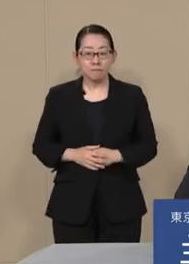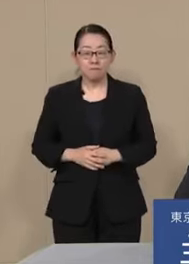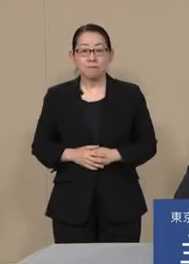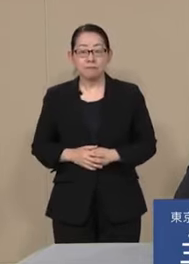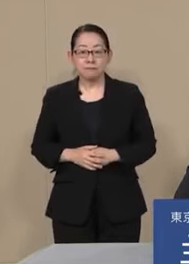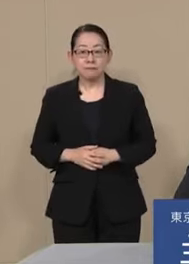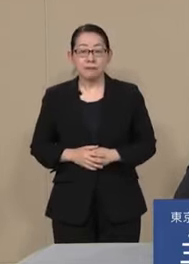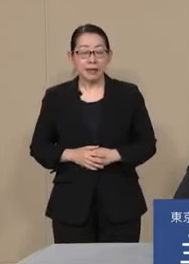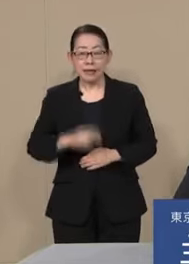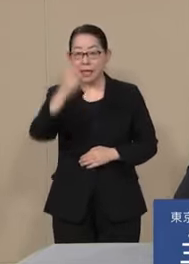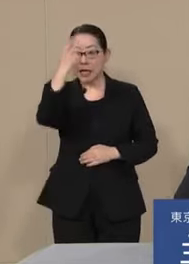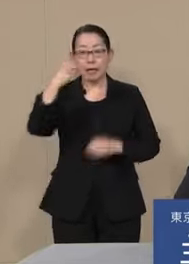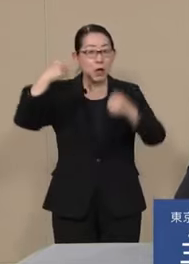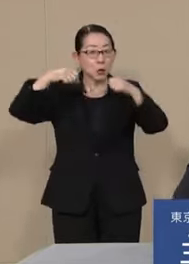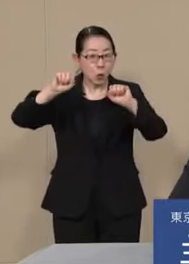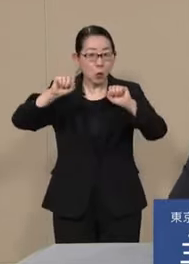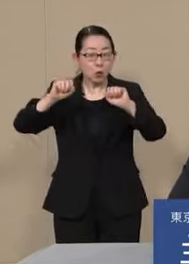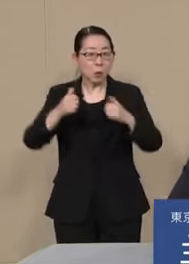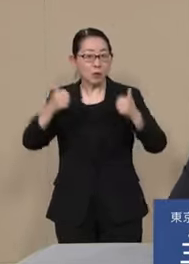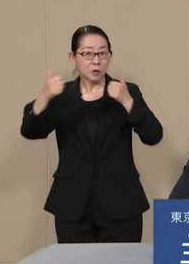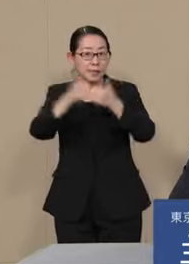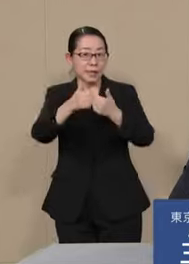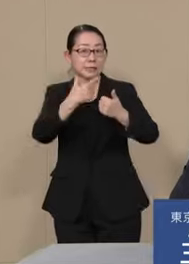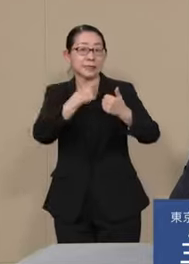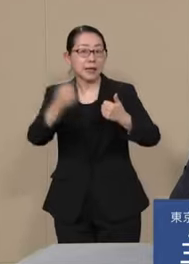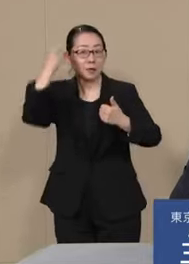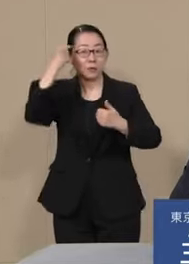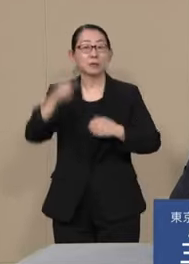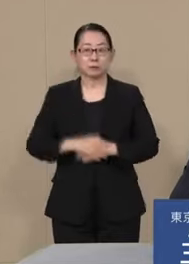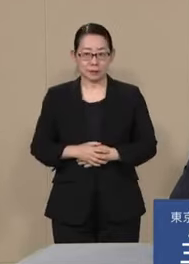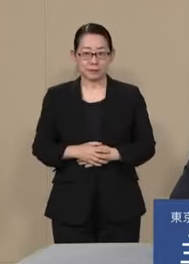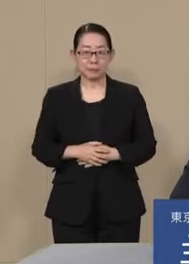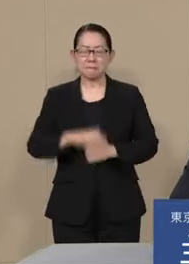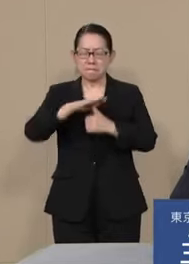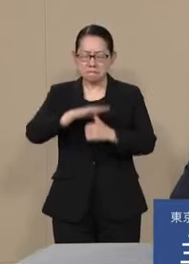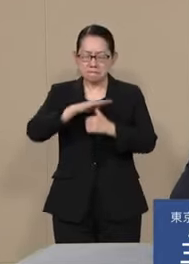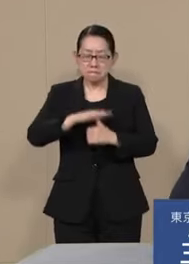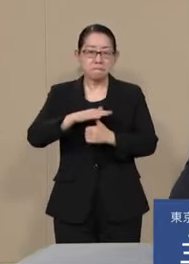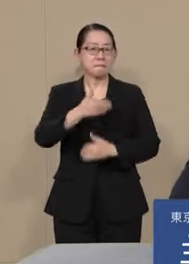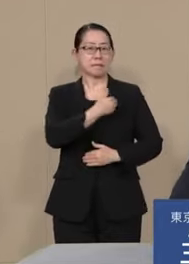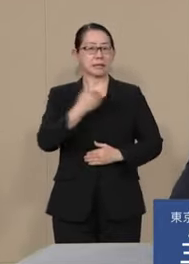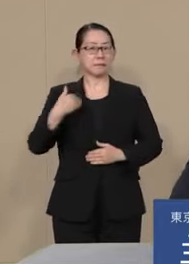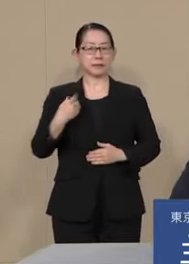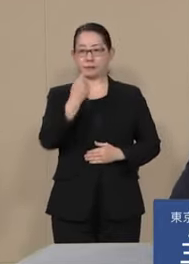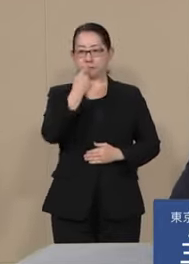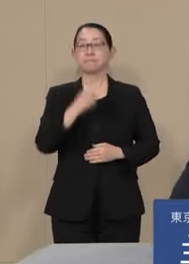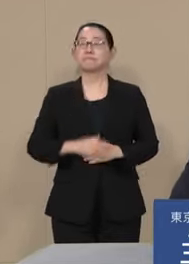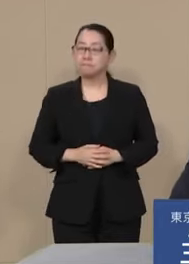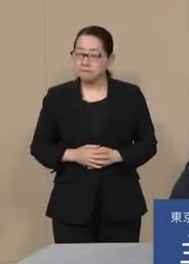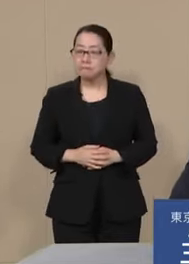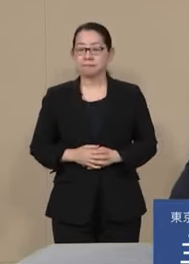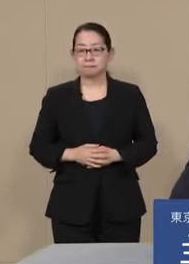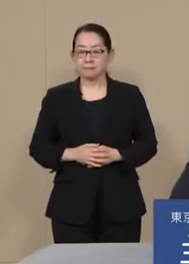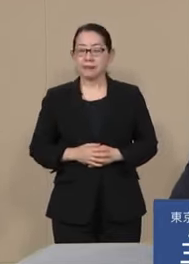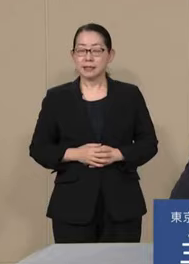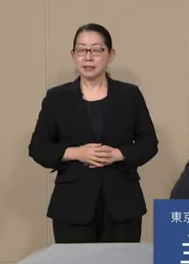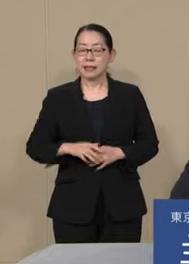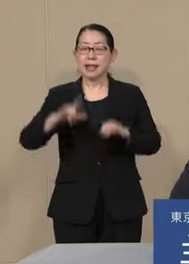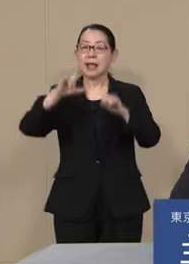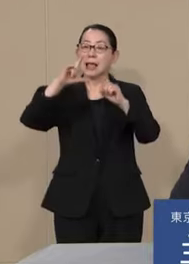や芸能系にもチャレンジしたいです引退力には自信あるありますので興味ある方は